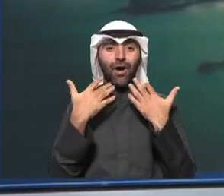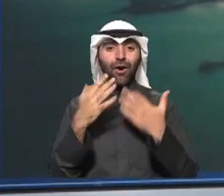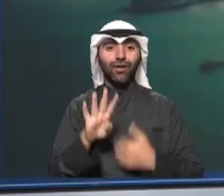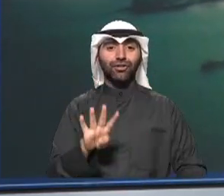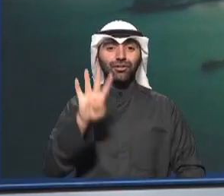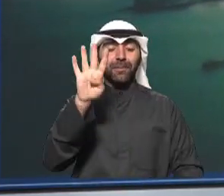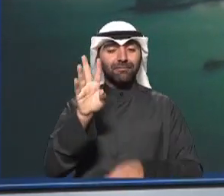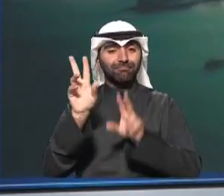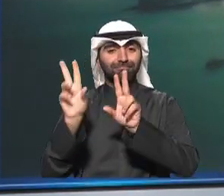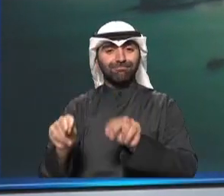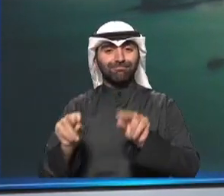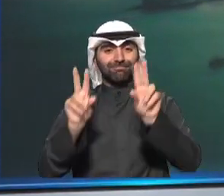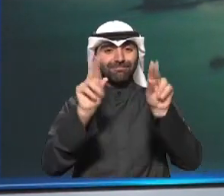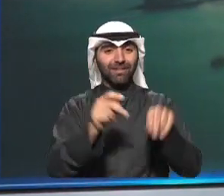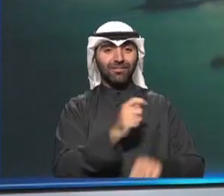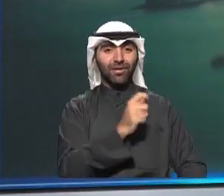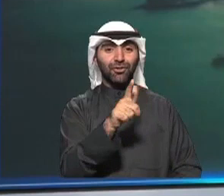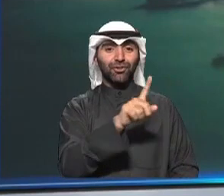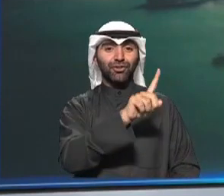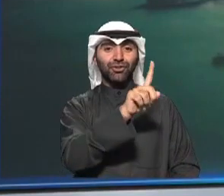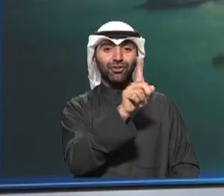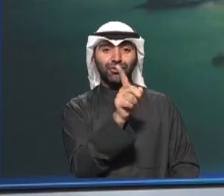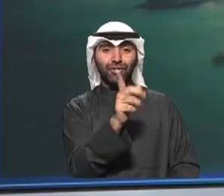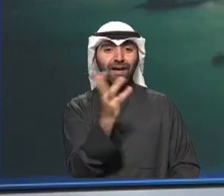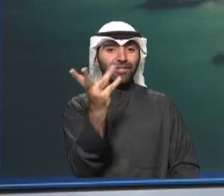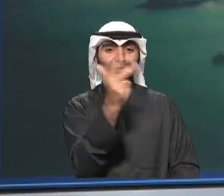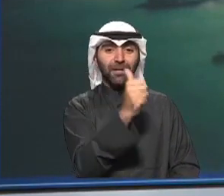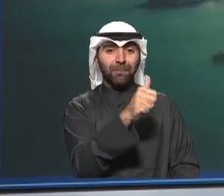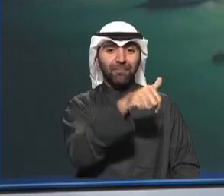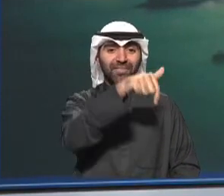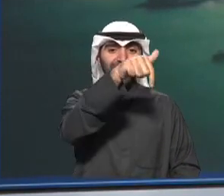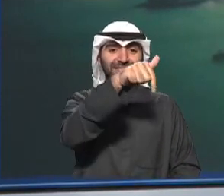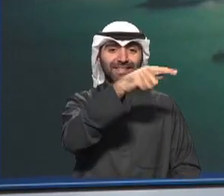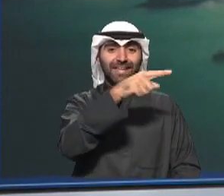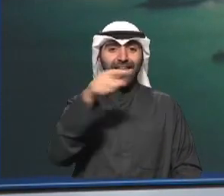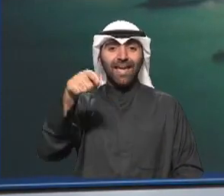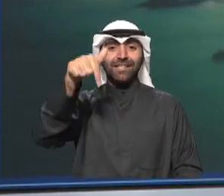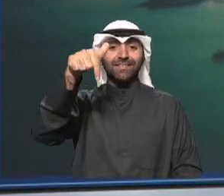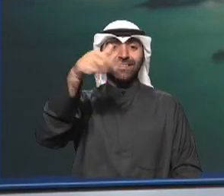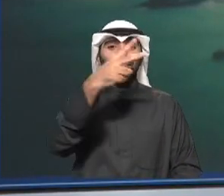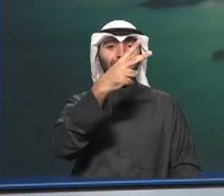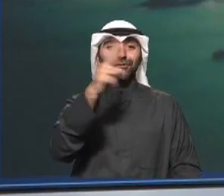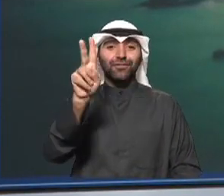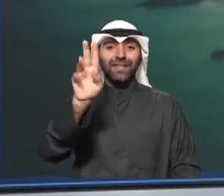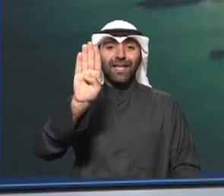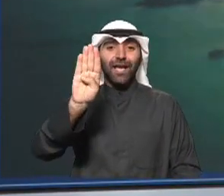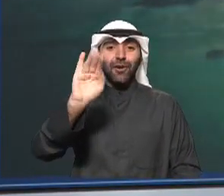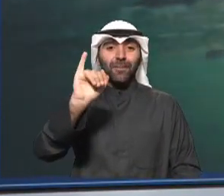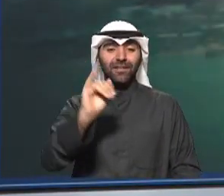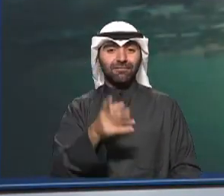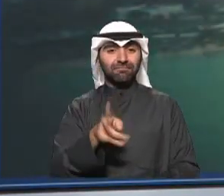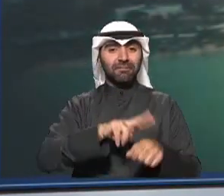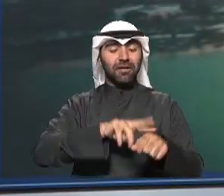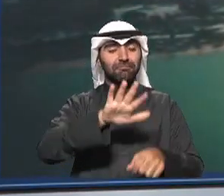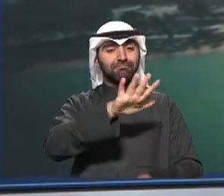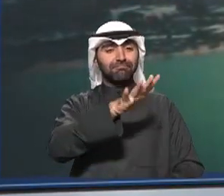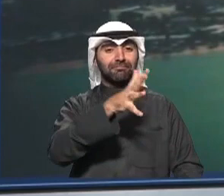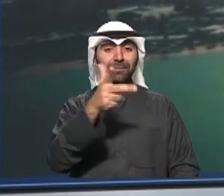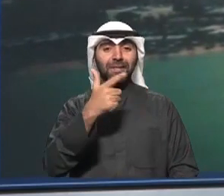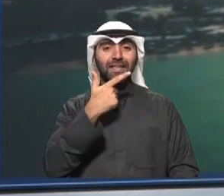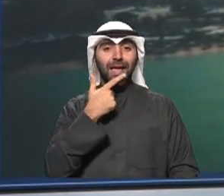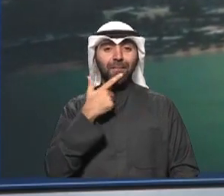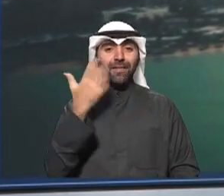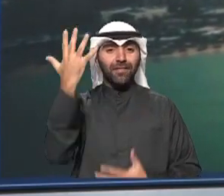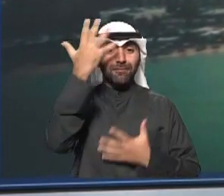إلى 26 كيلومتر في الساعة، لكن أيضا فرص تشكل الضباب الخفيف واردة على بعض المناطق، راح نوافيكم بإذن الله في